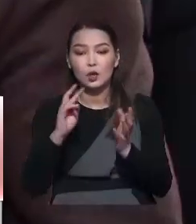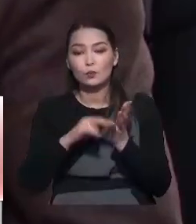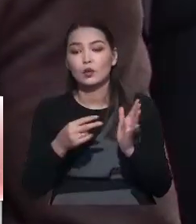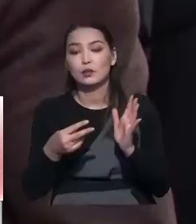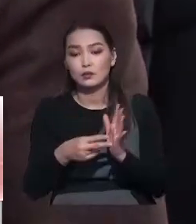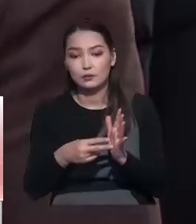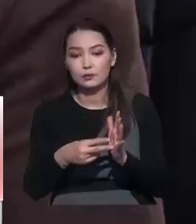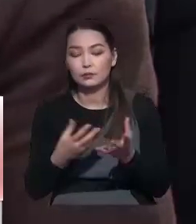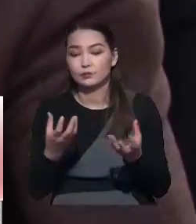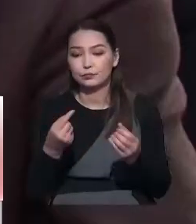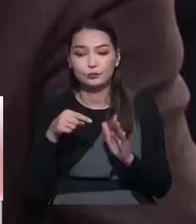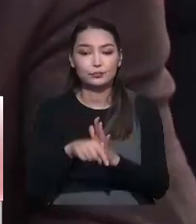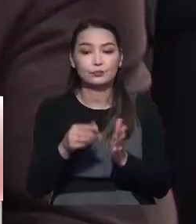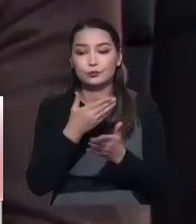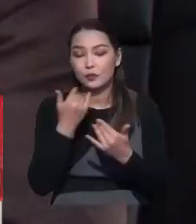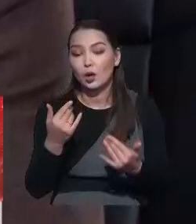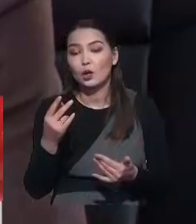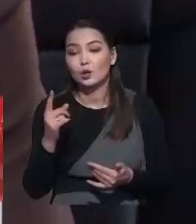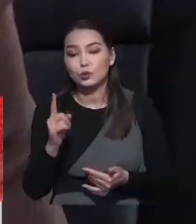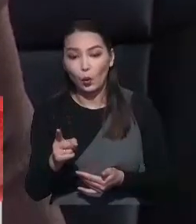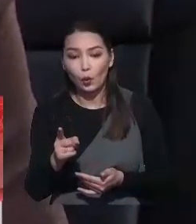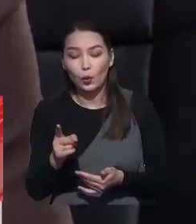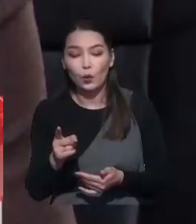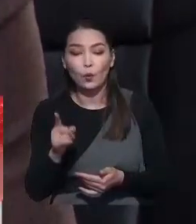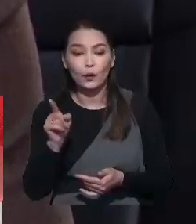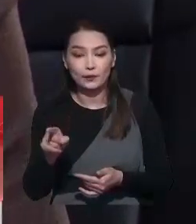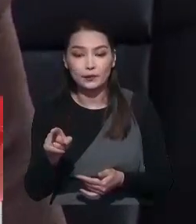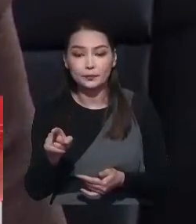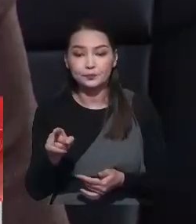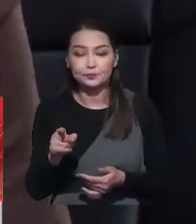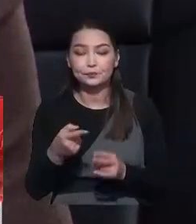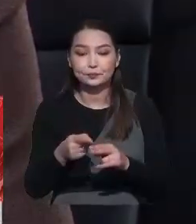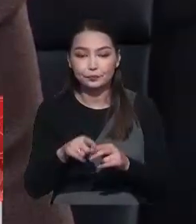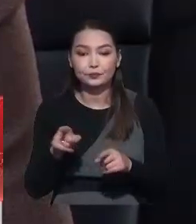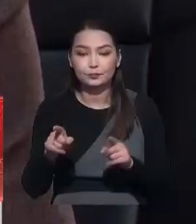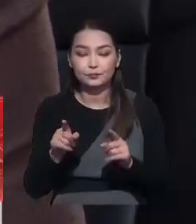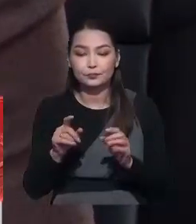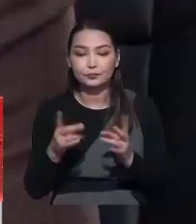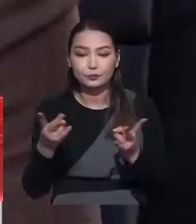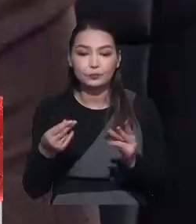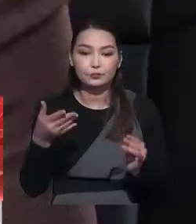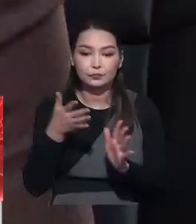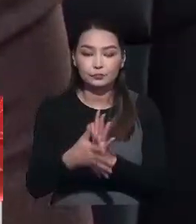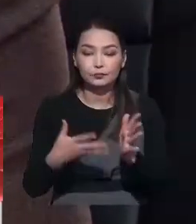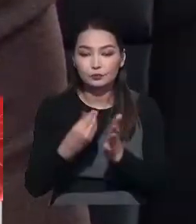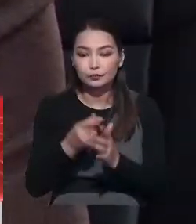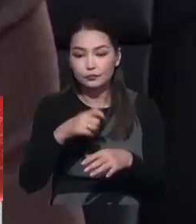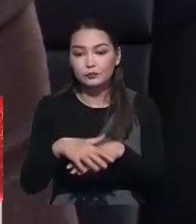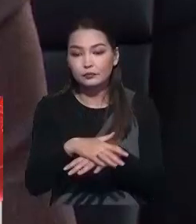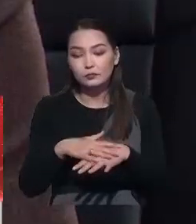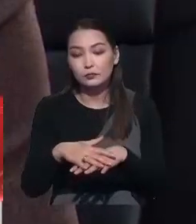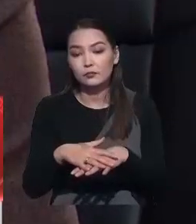заңның жобасы бізде әзірше жоқ, бірақ та оны солай келтіру керек. Яғни халыққа былайша айтқан